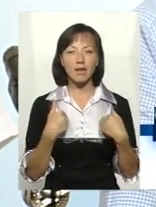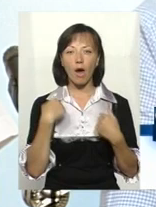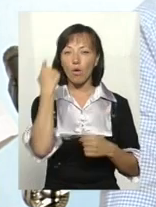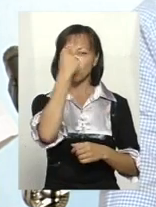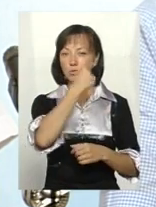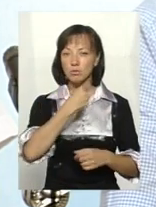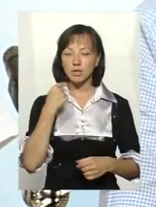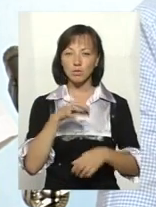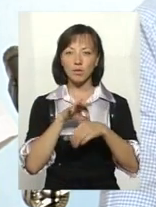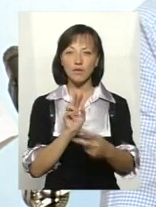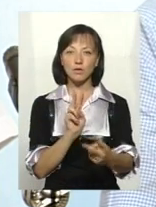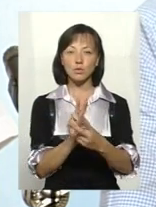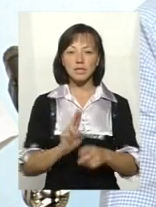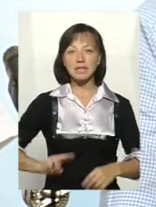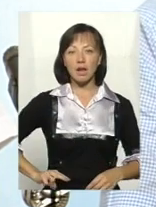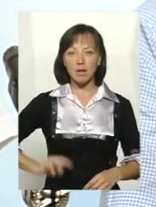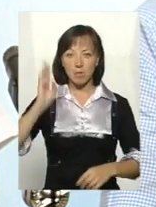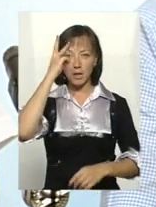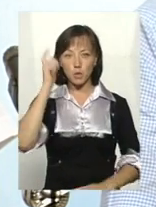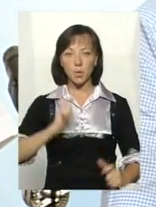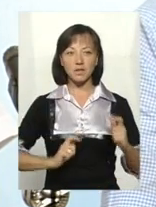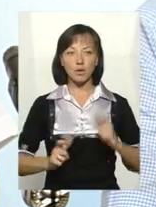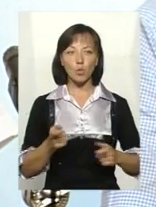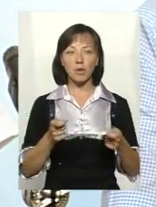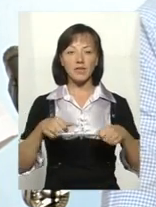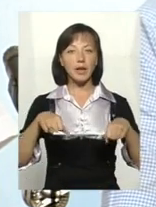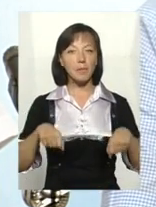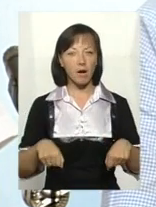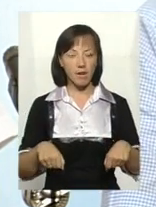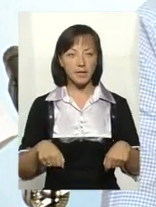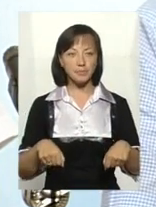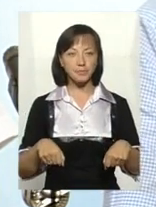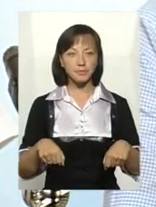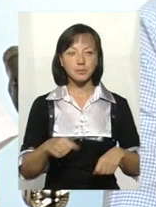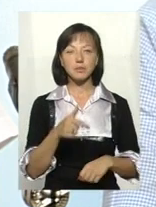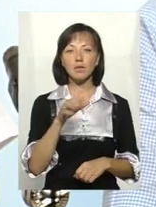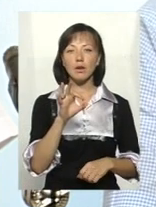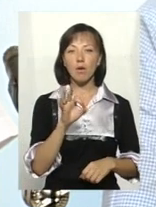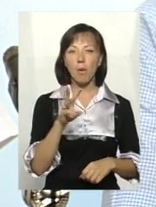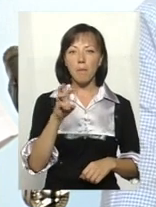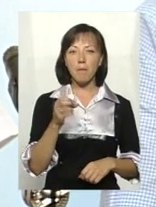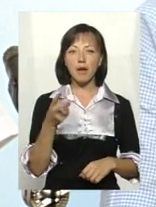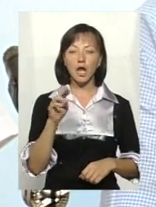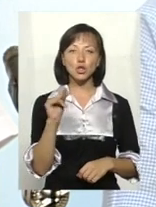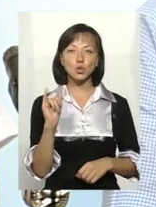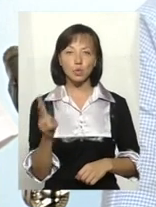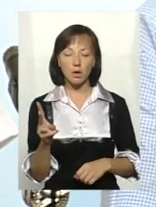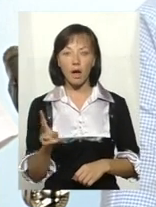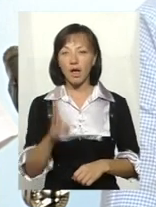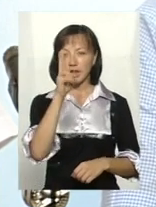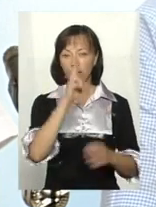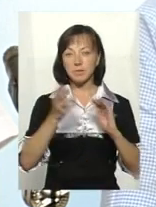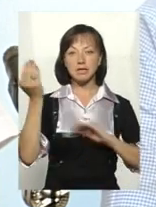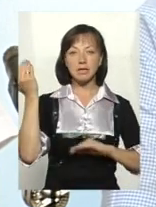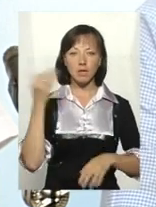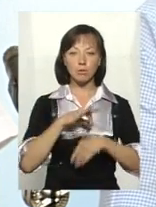особисто провів зустрічі з ректором Хмельницького університету управління і права паном Омельянчуком. Два місяці назад